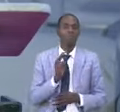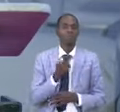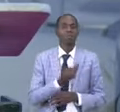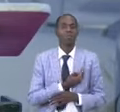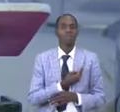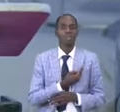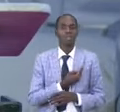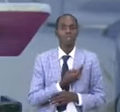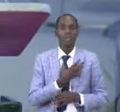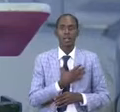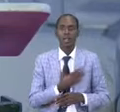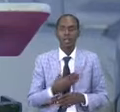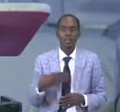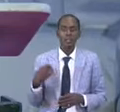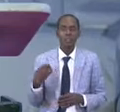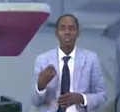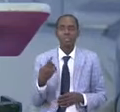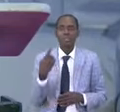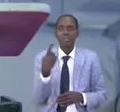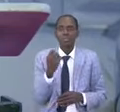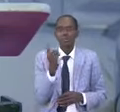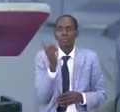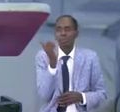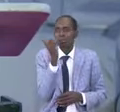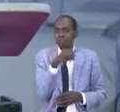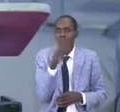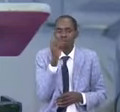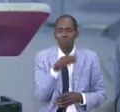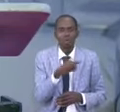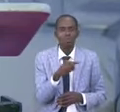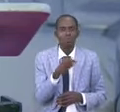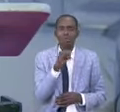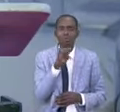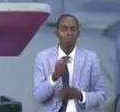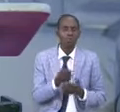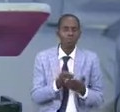les superstitions des hommes pour nous décevoir